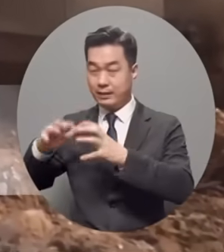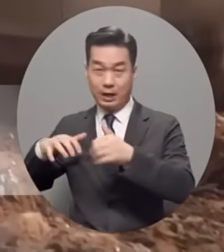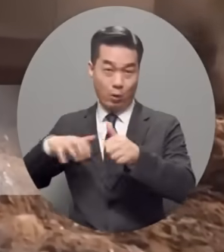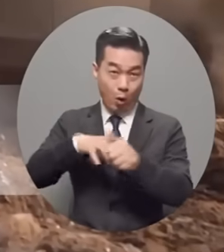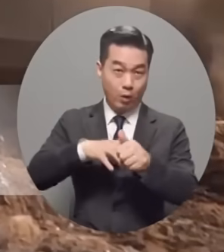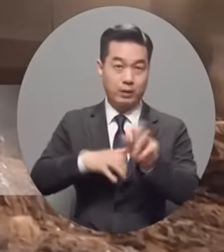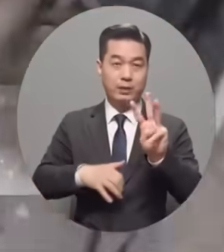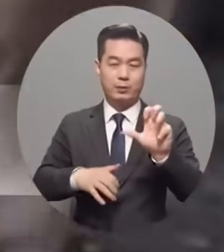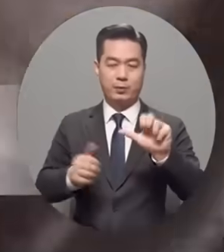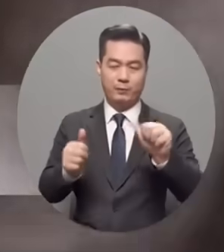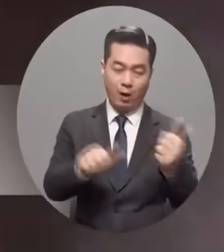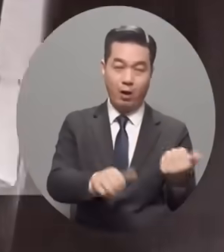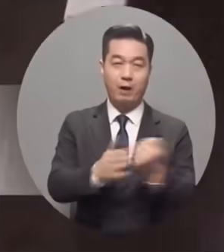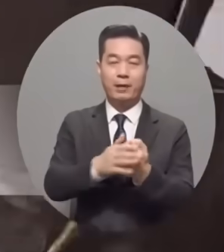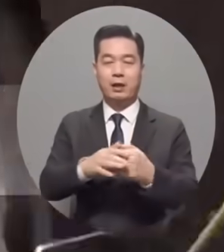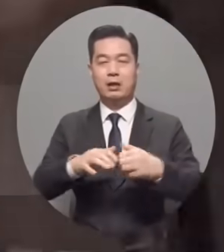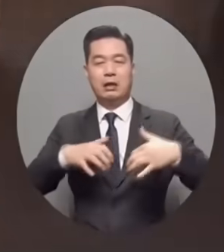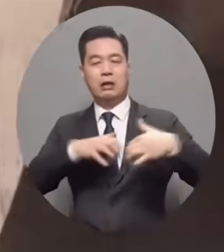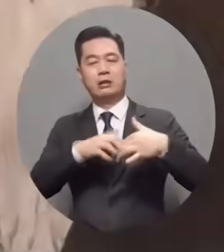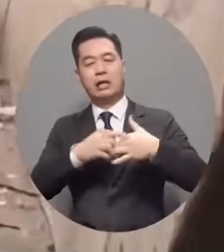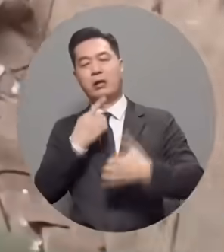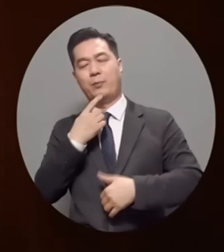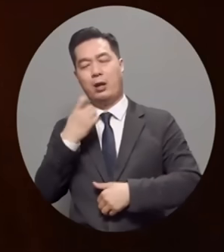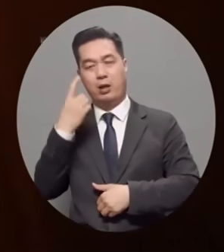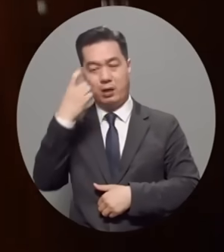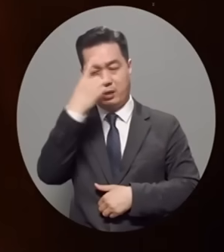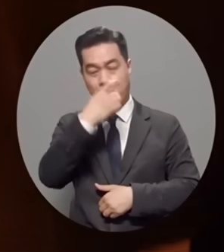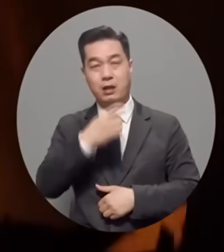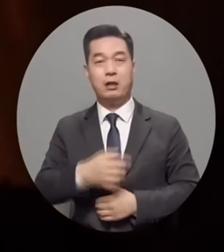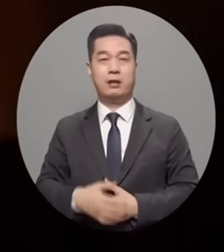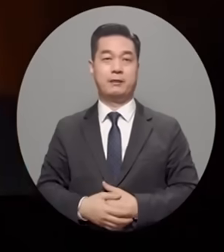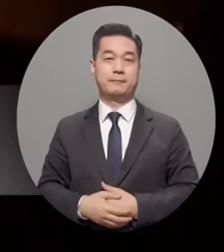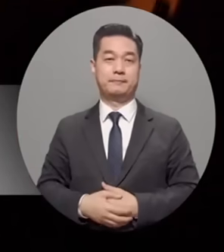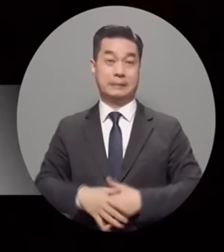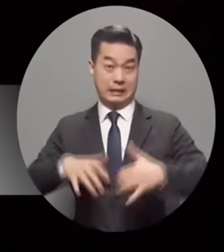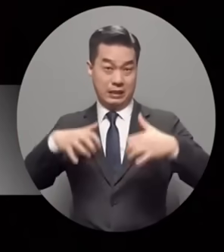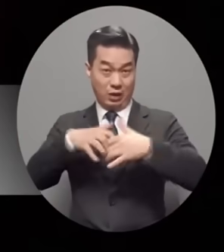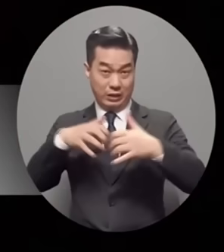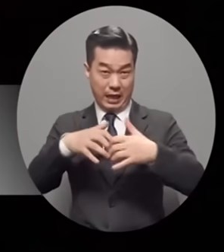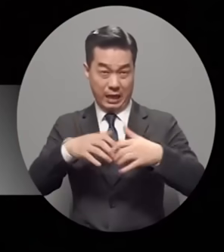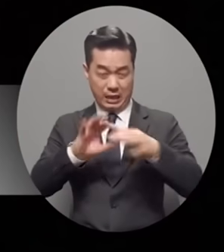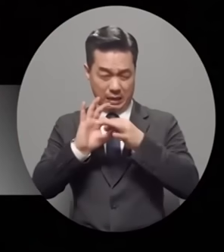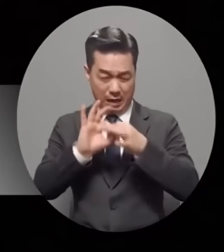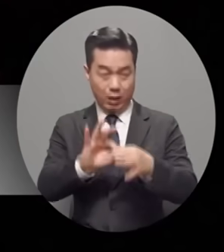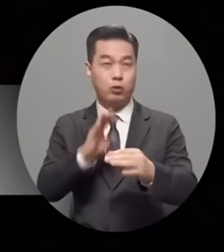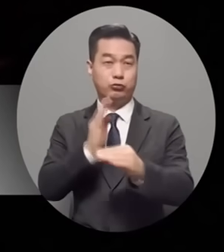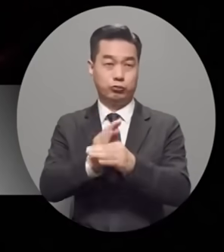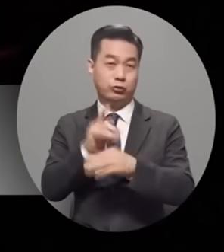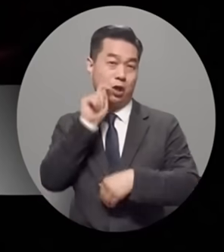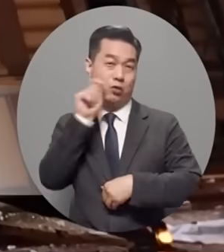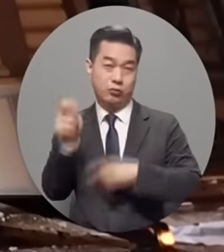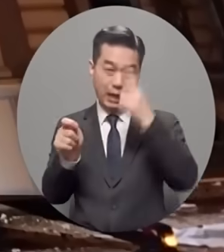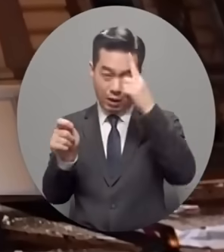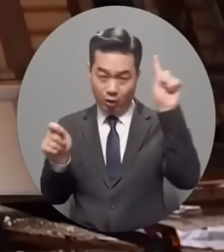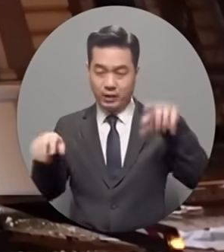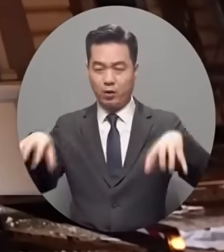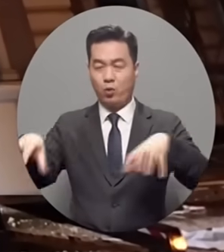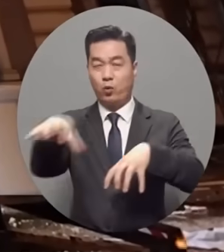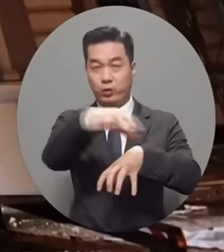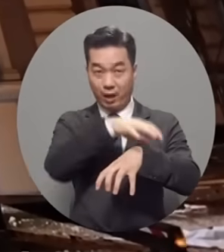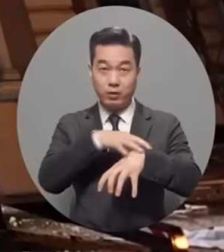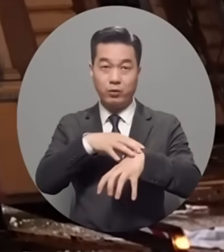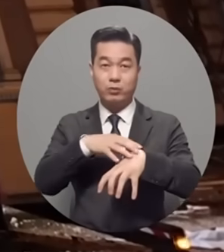등 전쟁의 공포가 여전했습니다. 전쟁이 장기화되고 있는 우크라이나와 러시아 곳곳에서도 새해